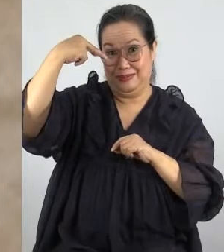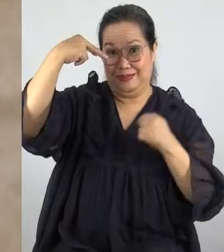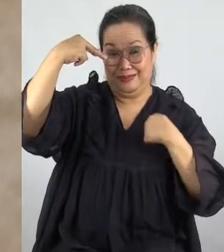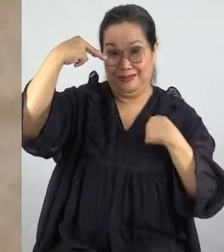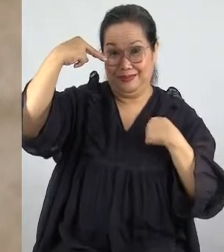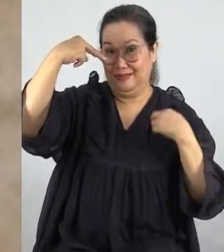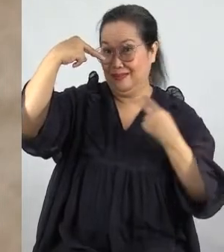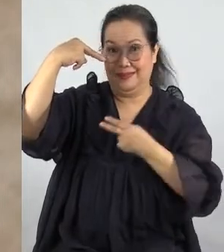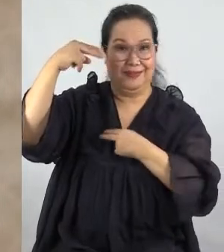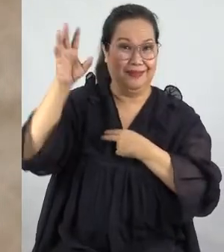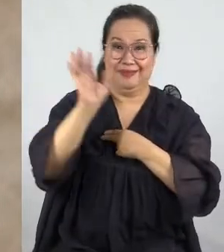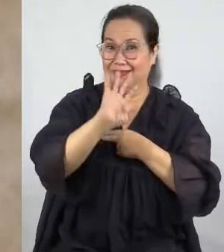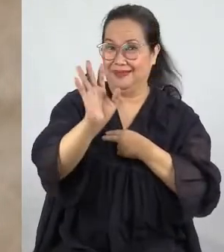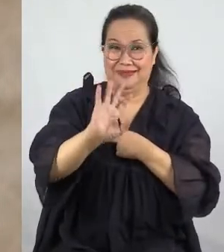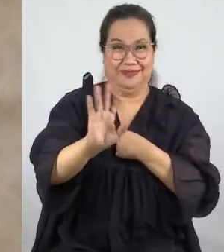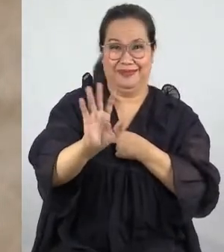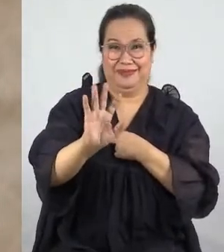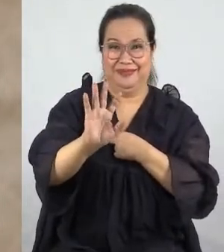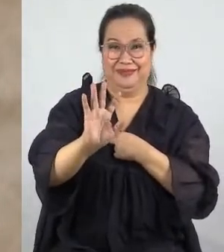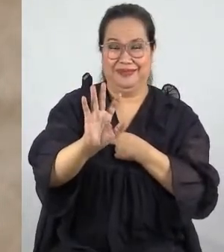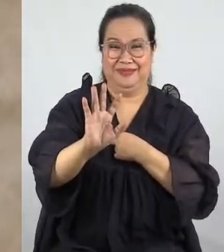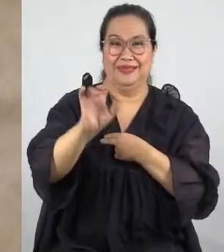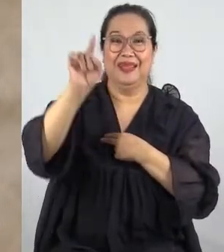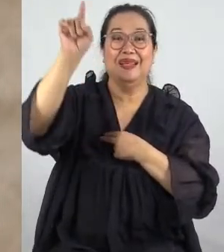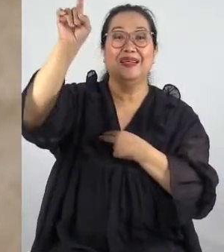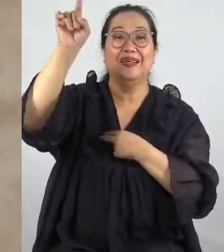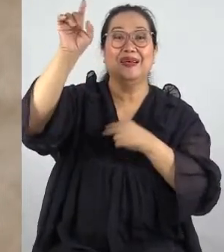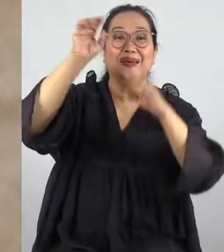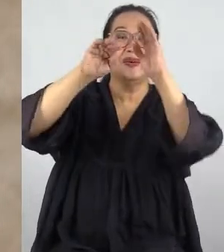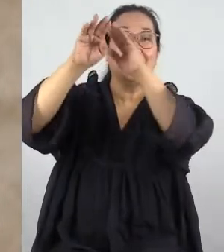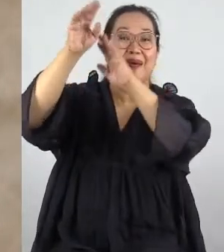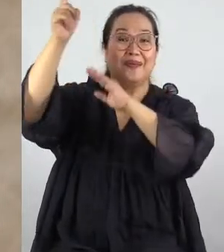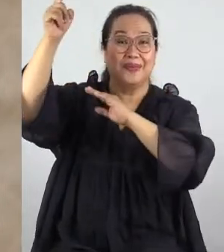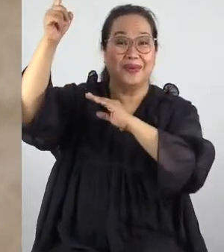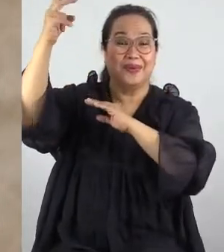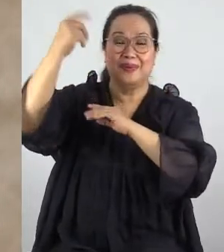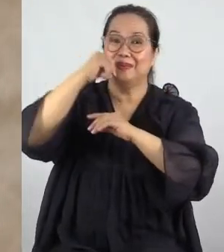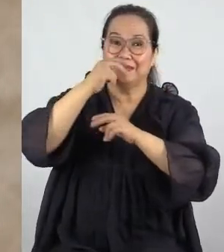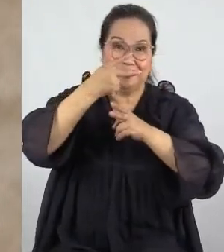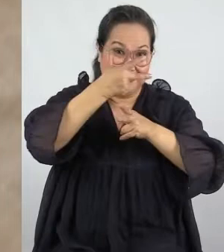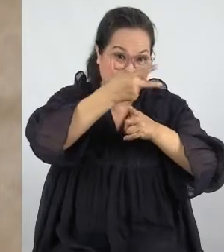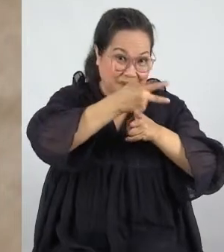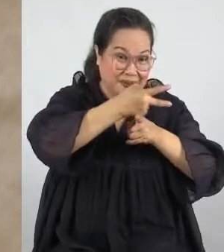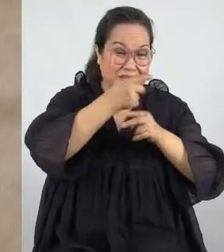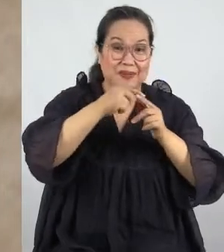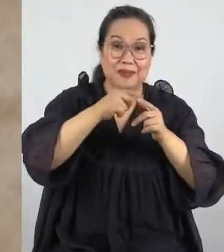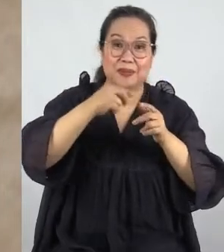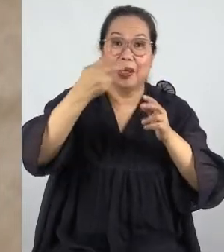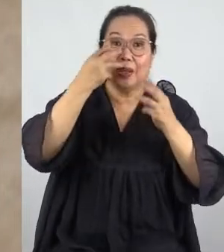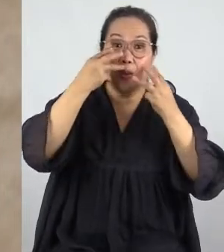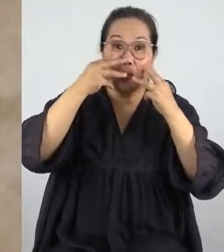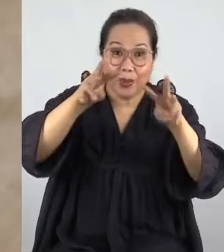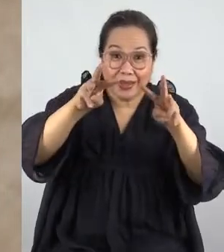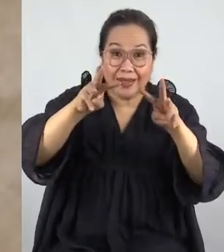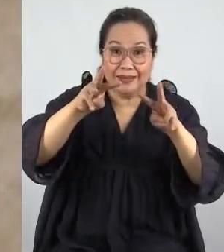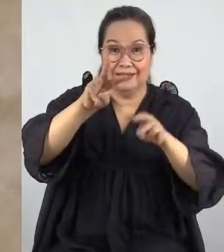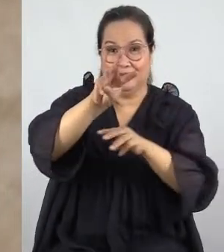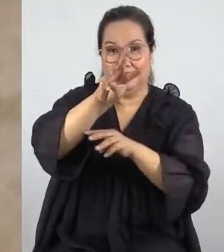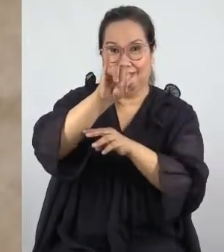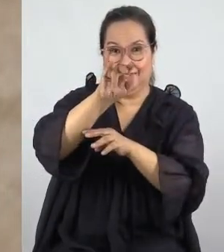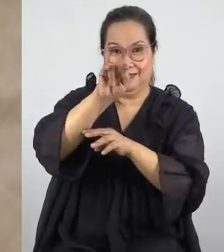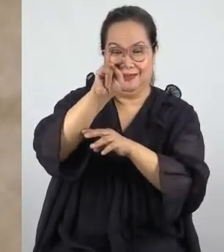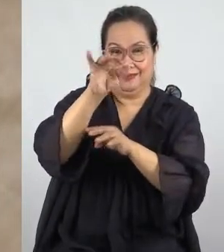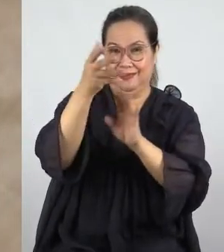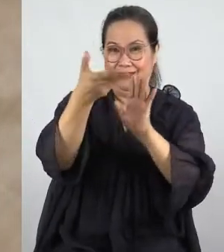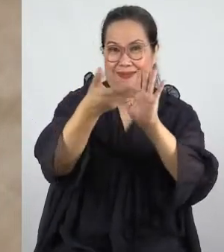nanonood sa atin. Hindi po. Sila po ay hindi bilang manonood, kundi mga saksi ng